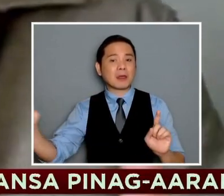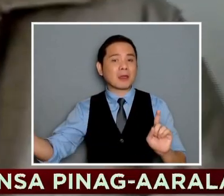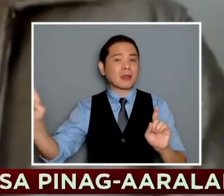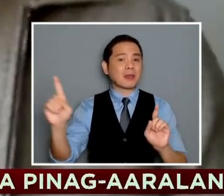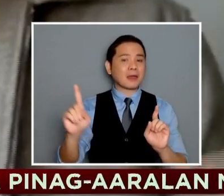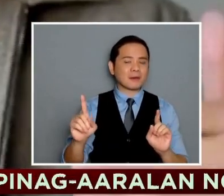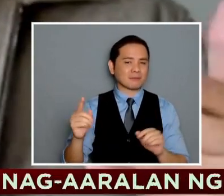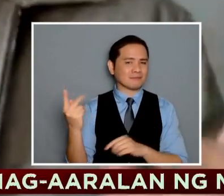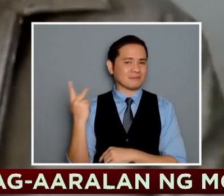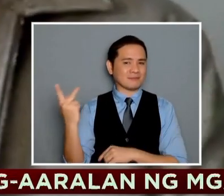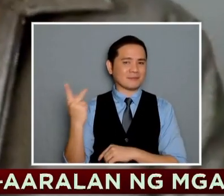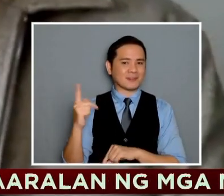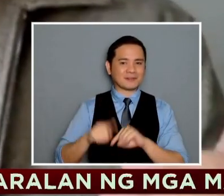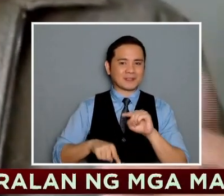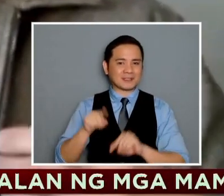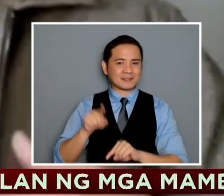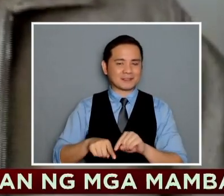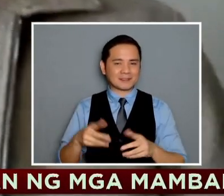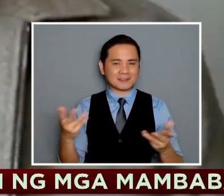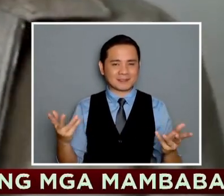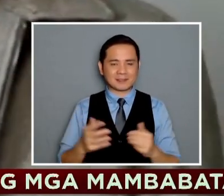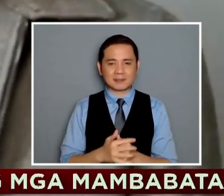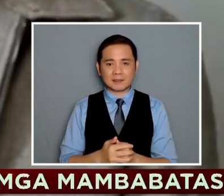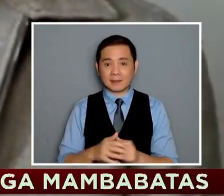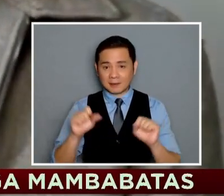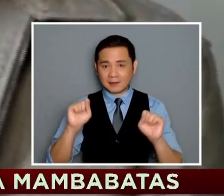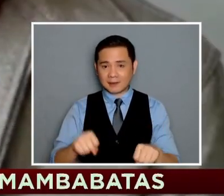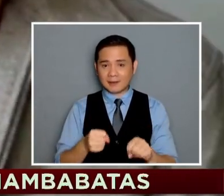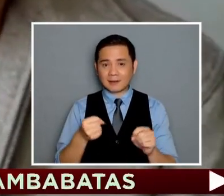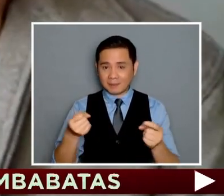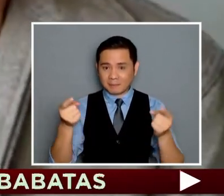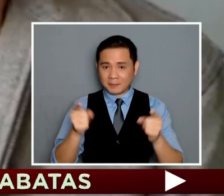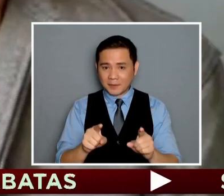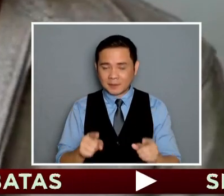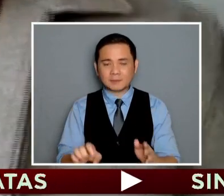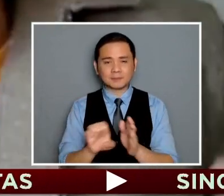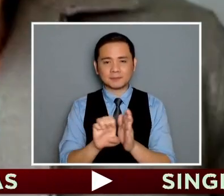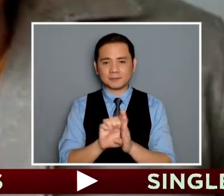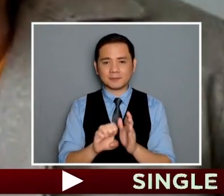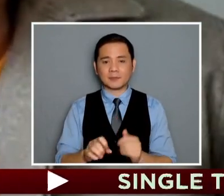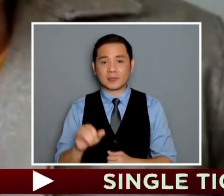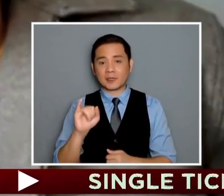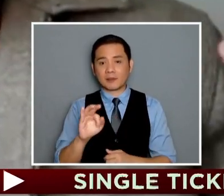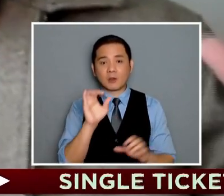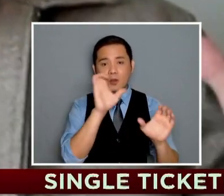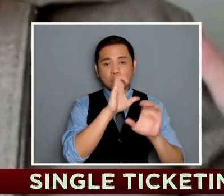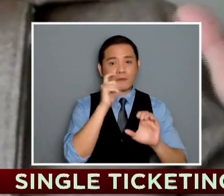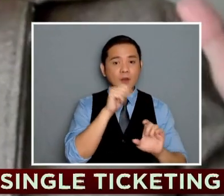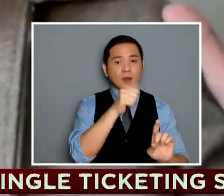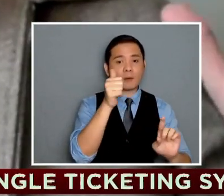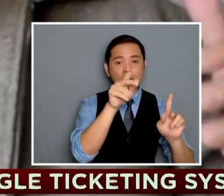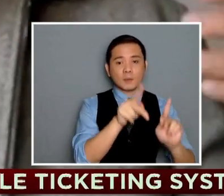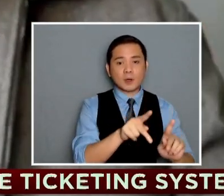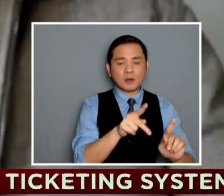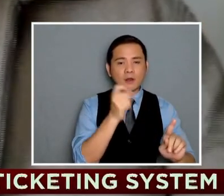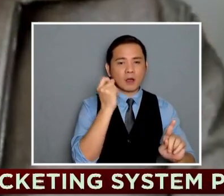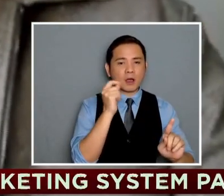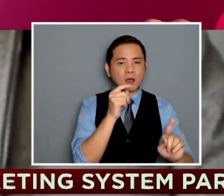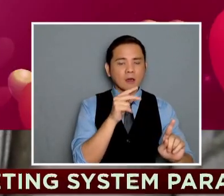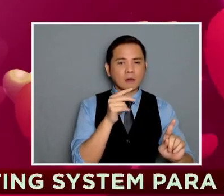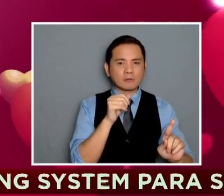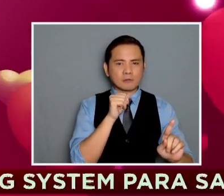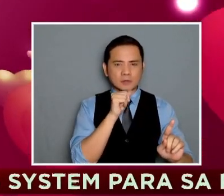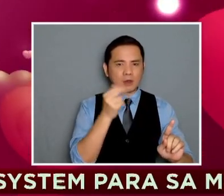naman kami. It can happen, especially if meron kang hinahanap na iba, pero iba na nasa harapan mo na